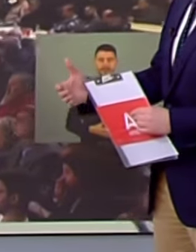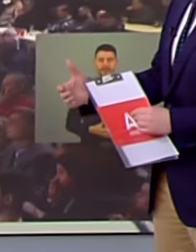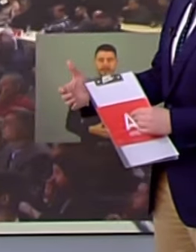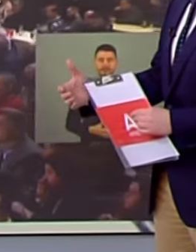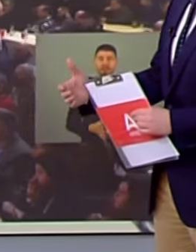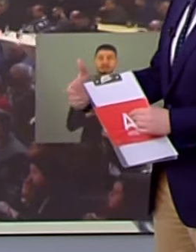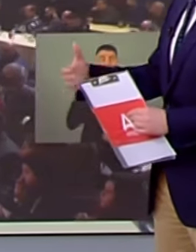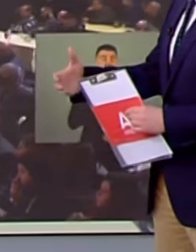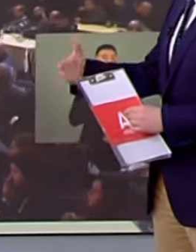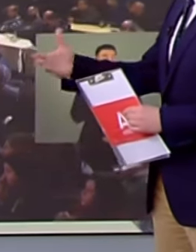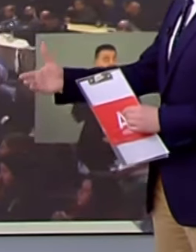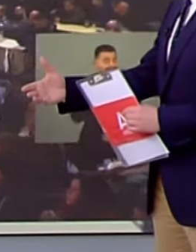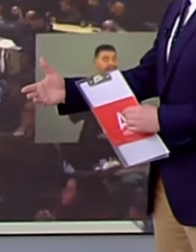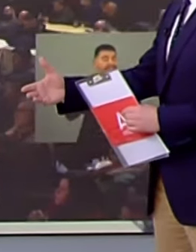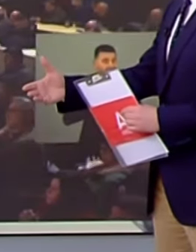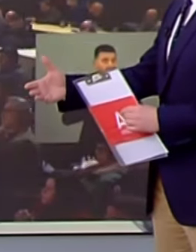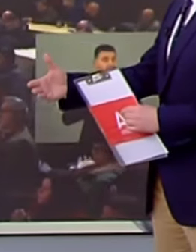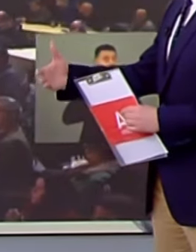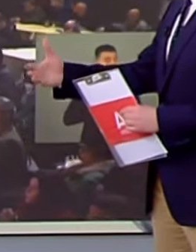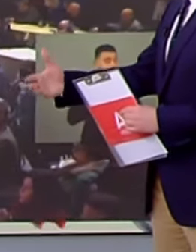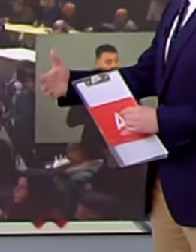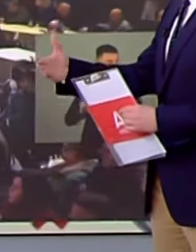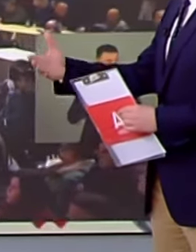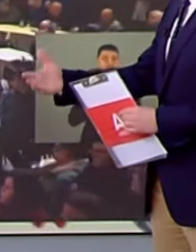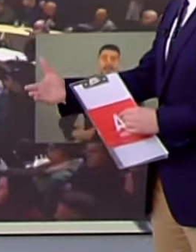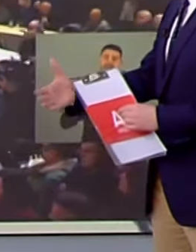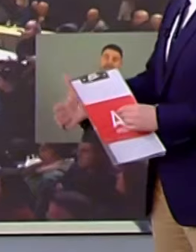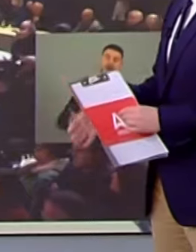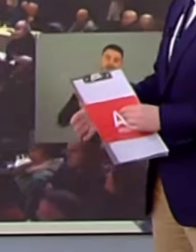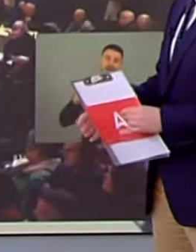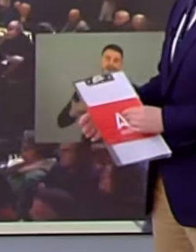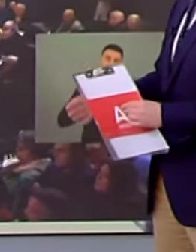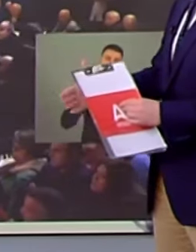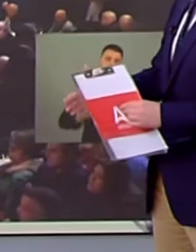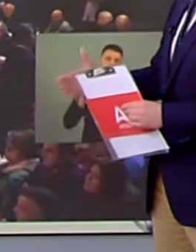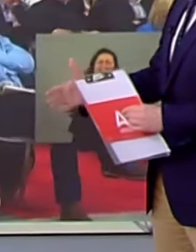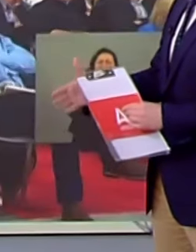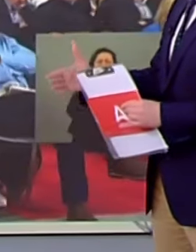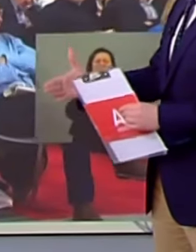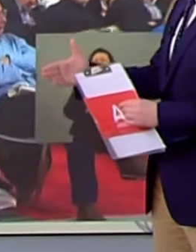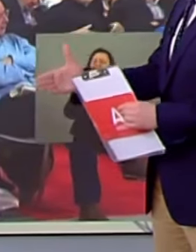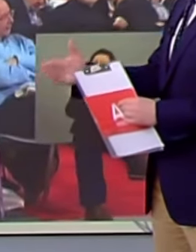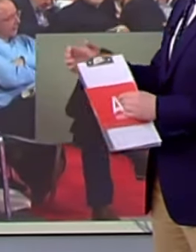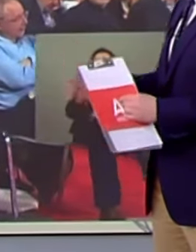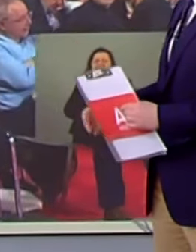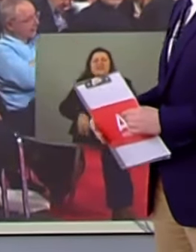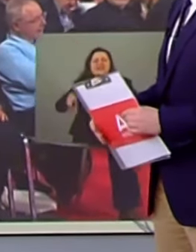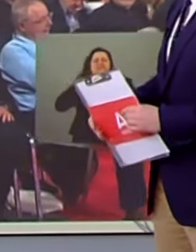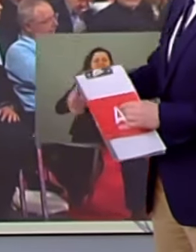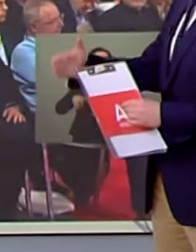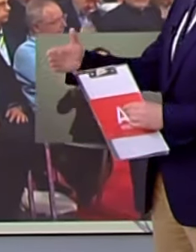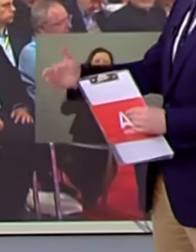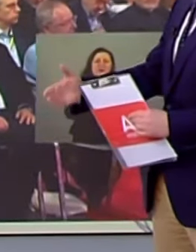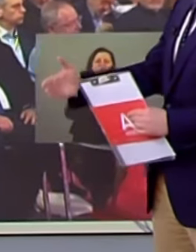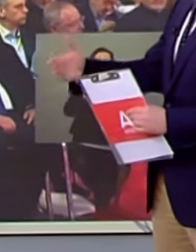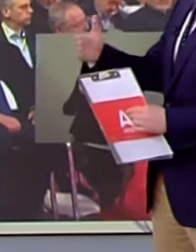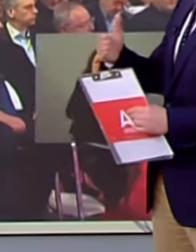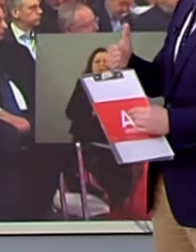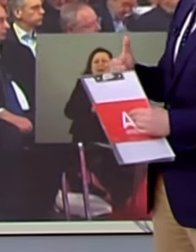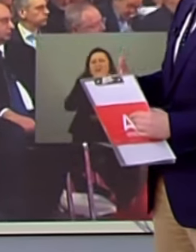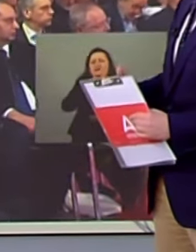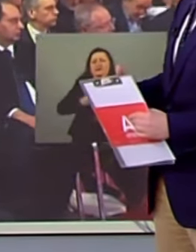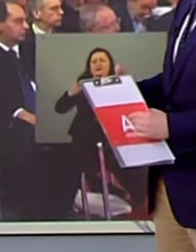μια νέα κρισιακή κατάσταση και περίοδο. Μένει να δούμε αν θα δημιουργηθεί ένα νέο σημείο συνοχής που θα